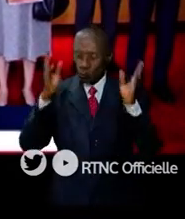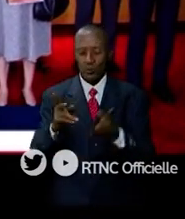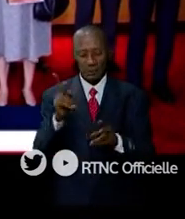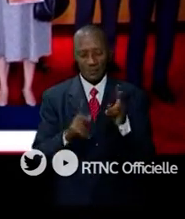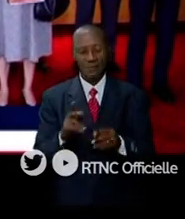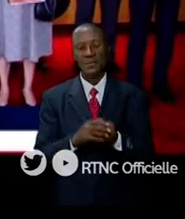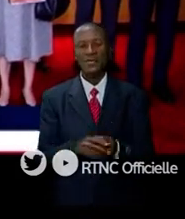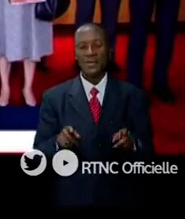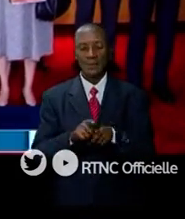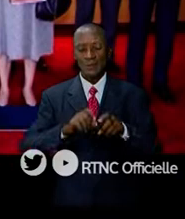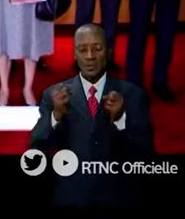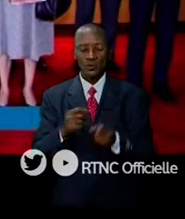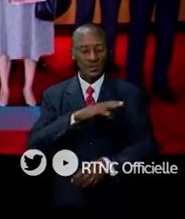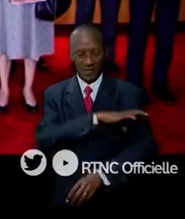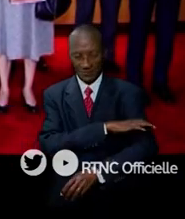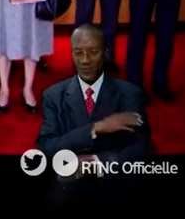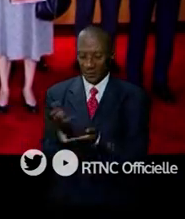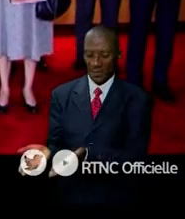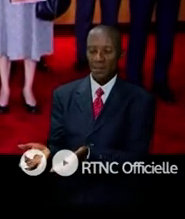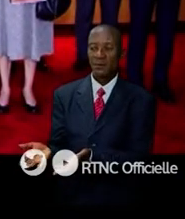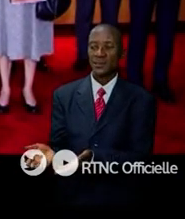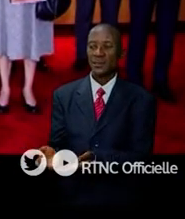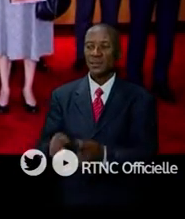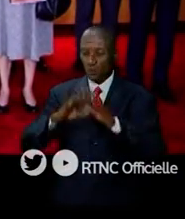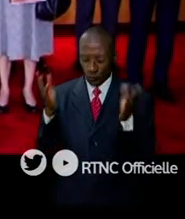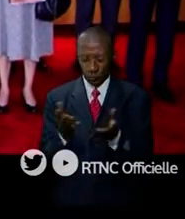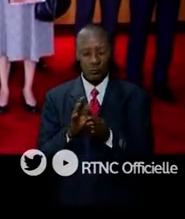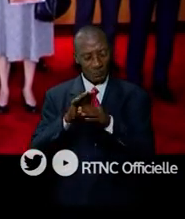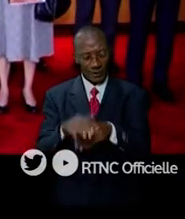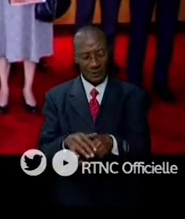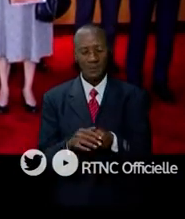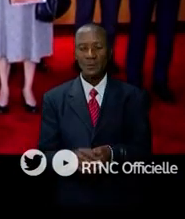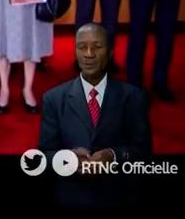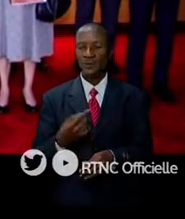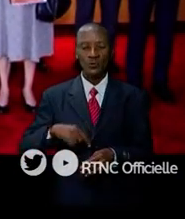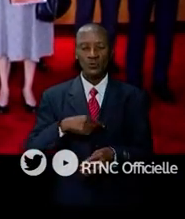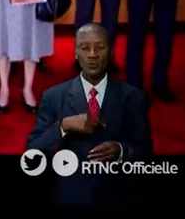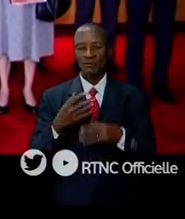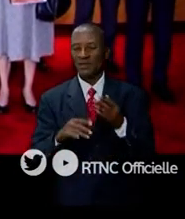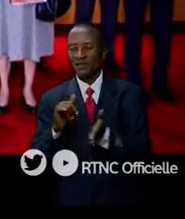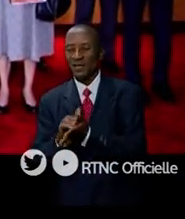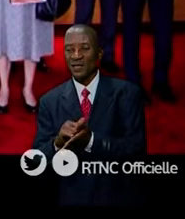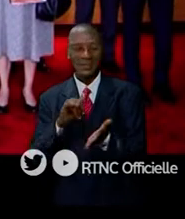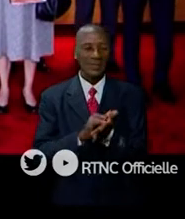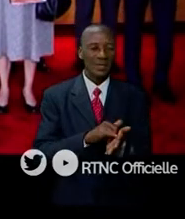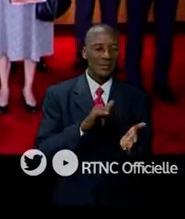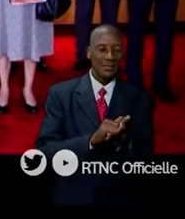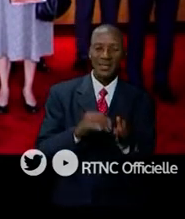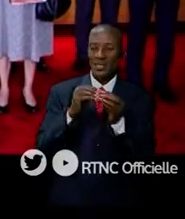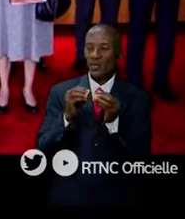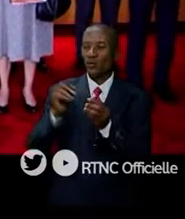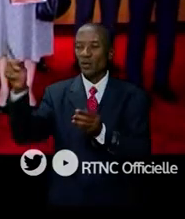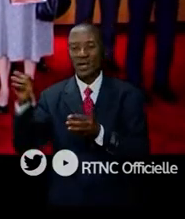société civile, pour que tout le monde participe à la réflexion. On n'est pas là pour faire des forums du type Saint-City ou, je ne